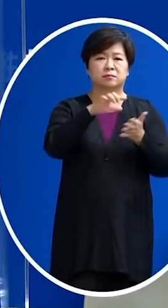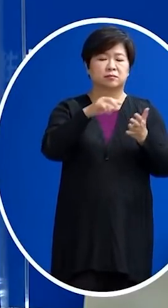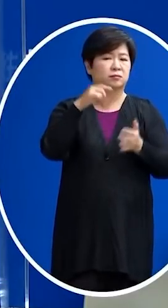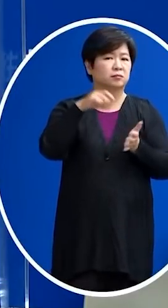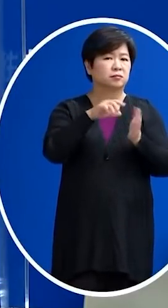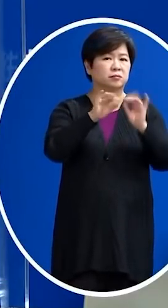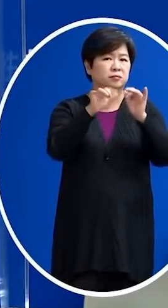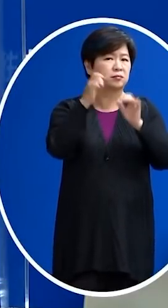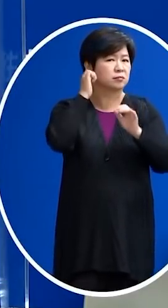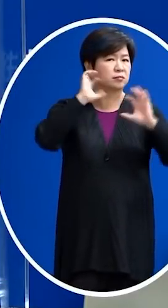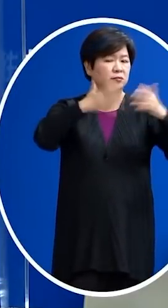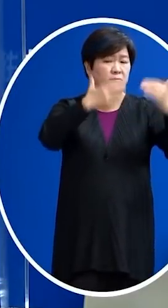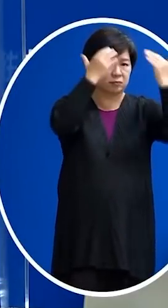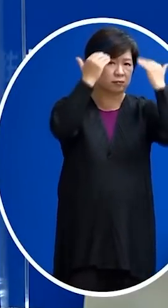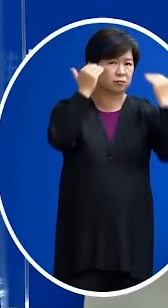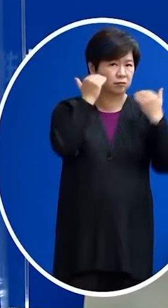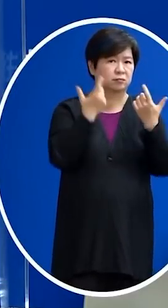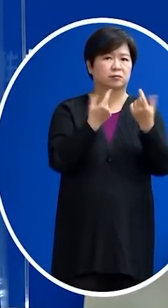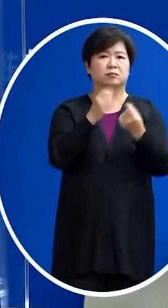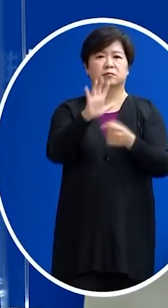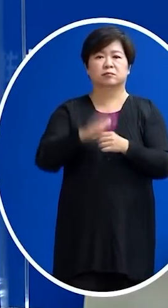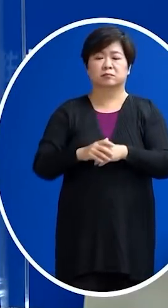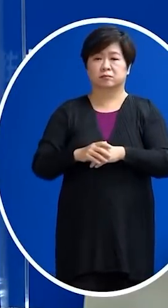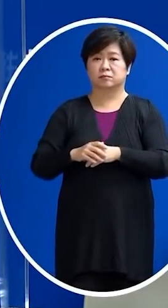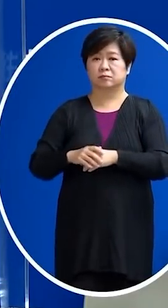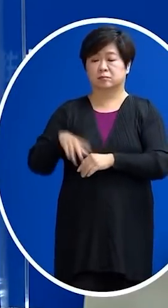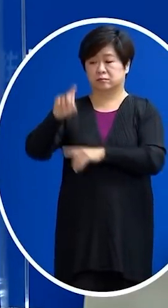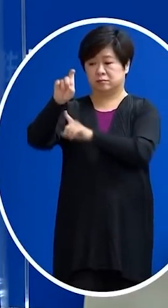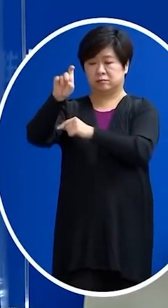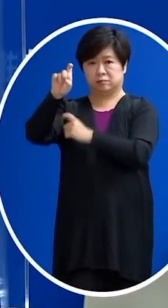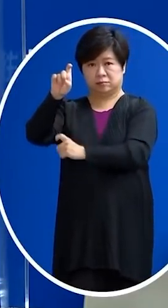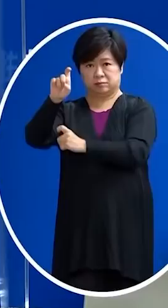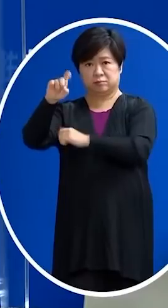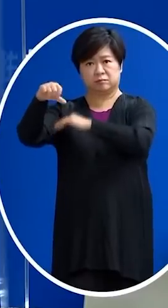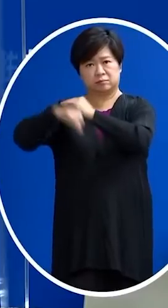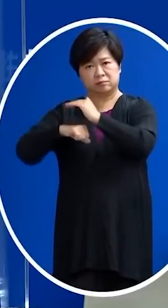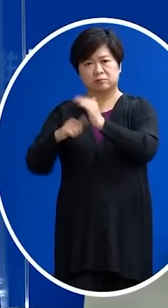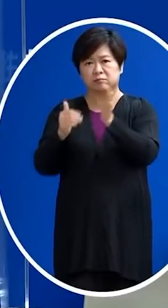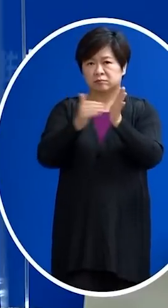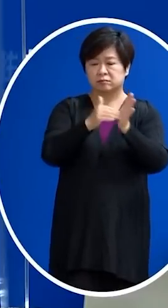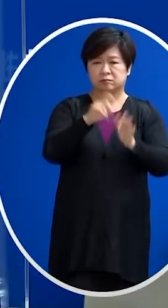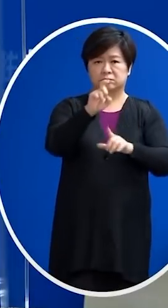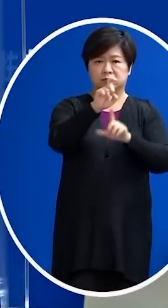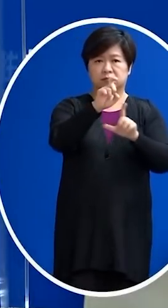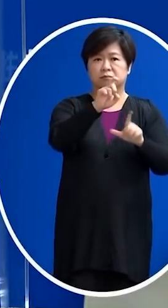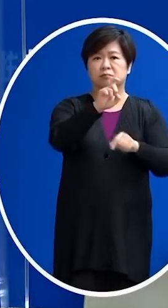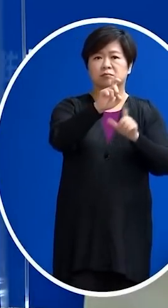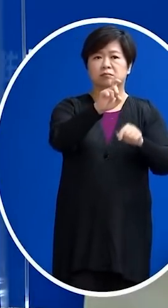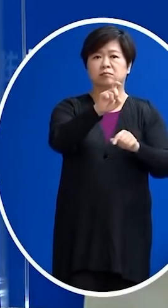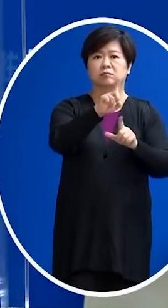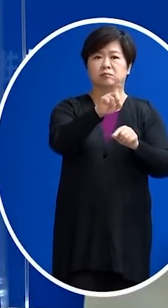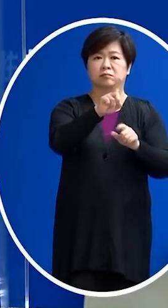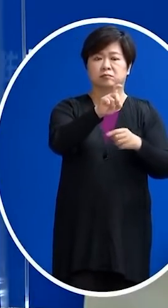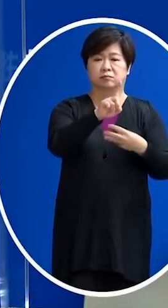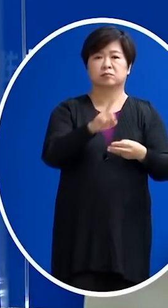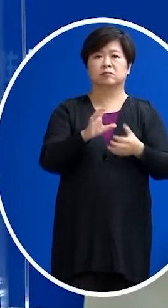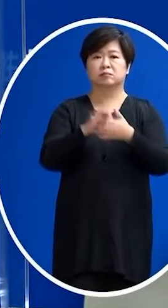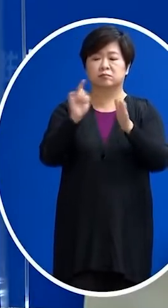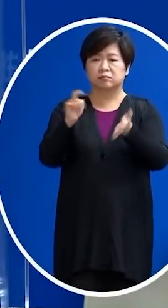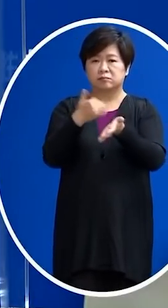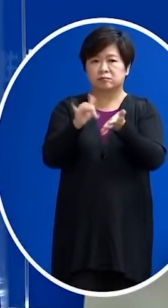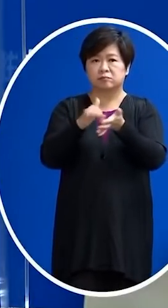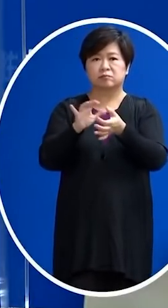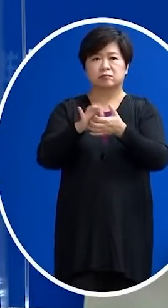啊。那入境日介于今年的11月10号到11月3号。那这些持有大剂潜伏类